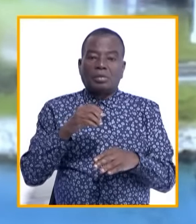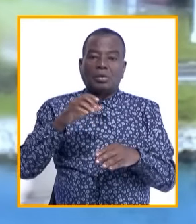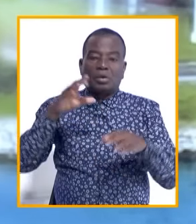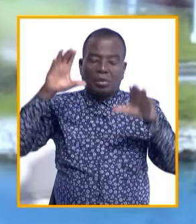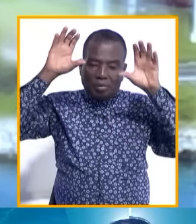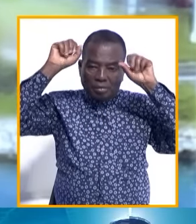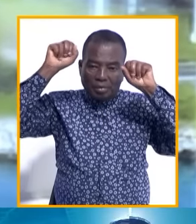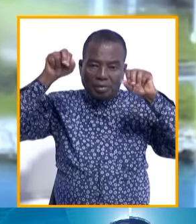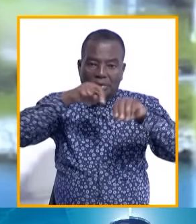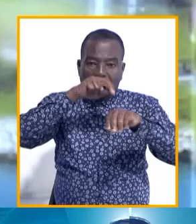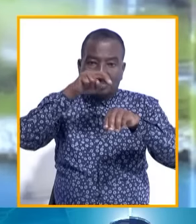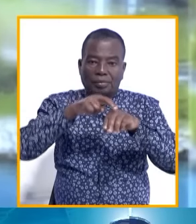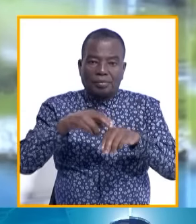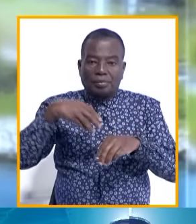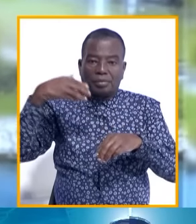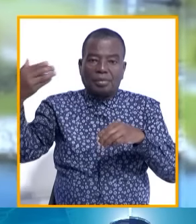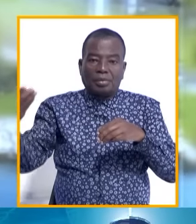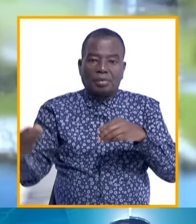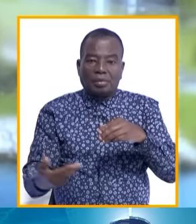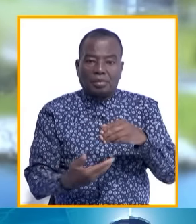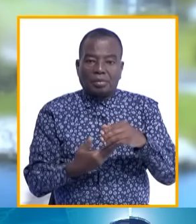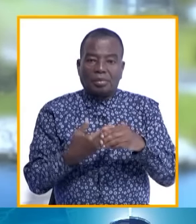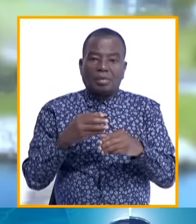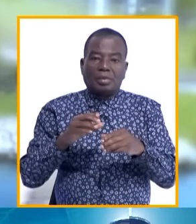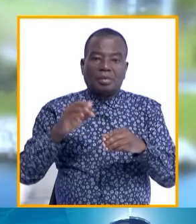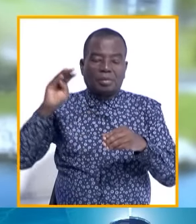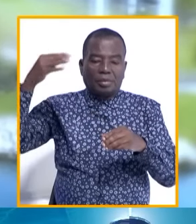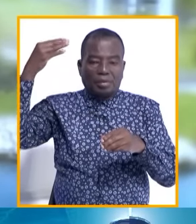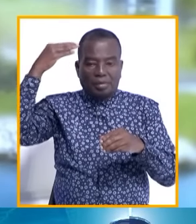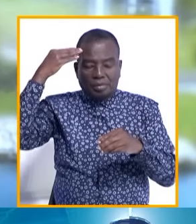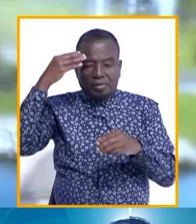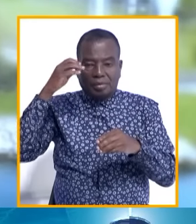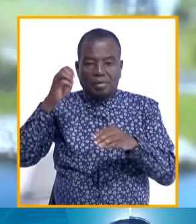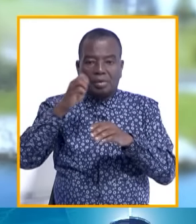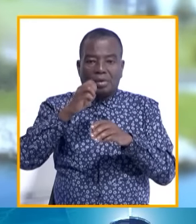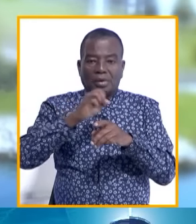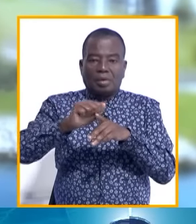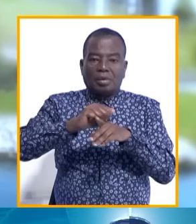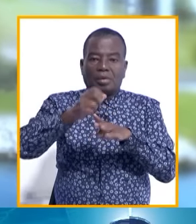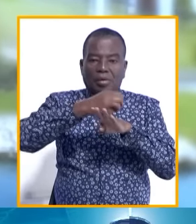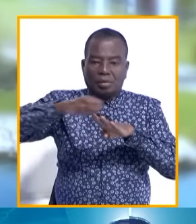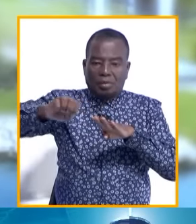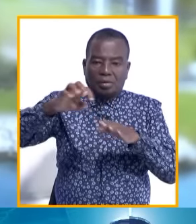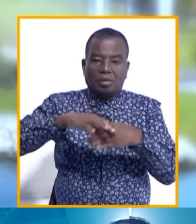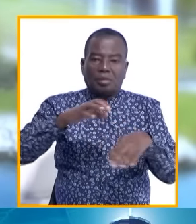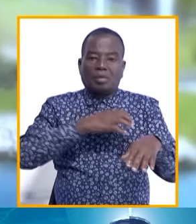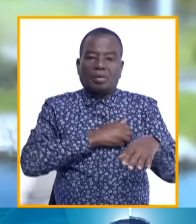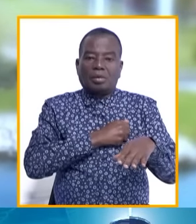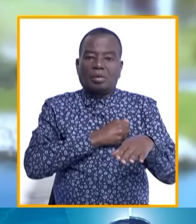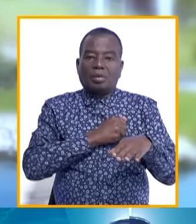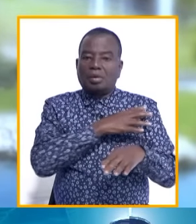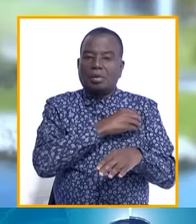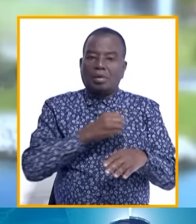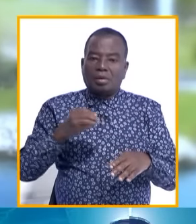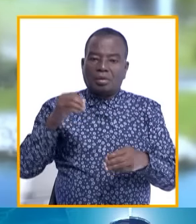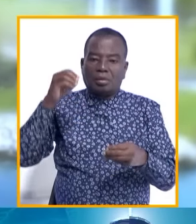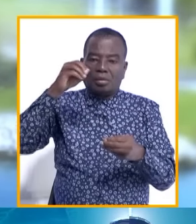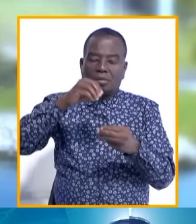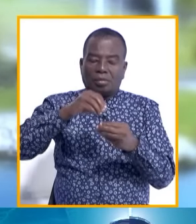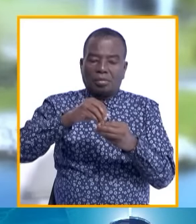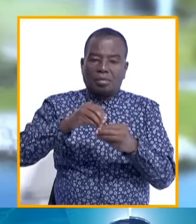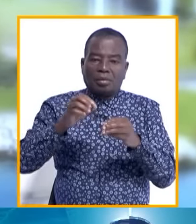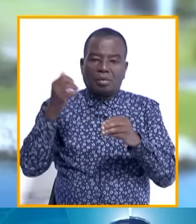Tiémoko Mediekone, recevait Mélanie Joly, la ministre des Affaires étrangères du Canada. Ce pays d'Amérique du Nord souhaite s'impliquer davantage